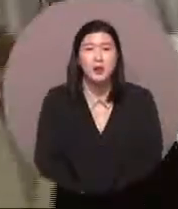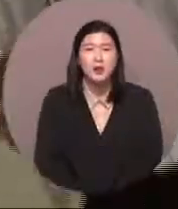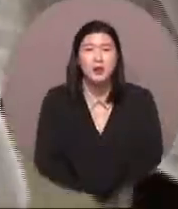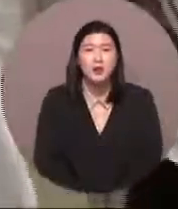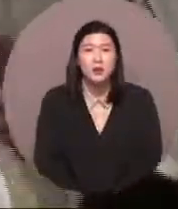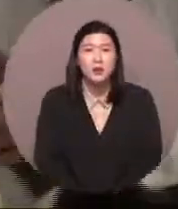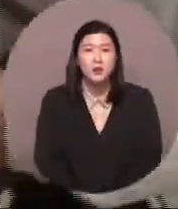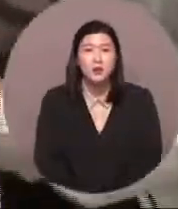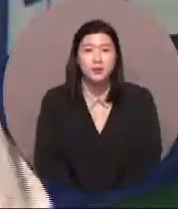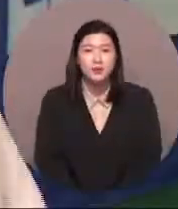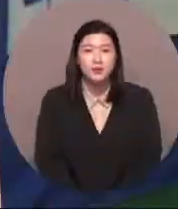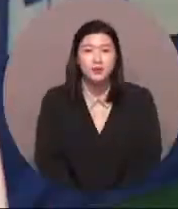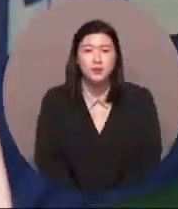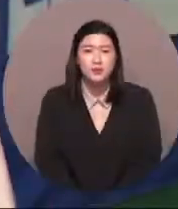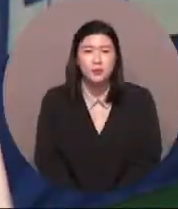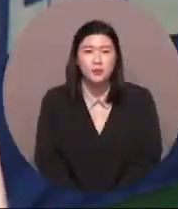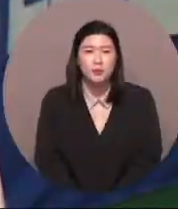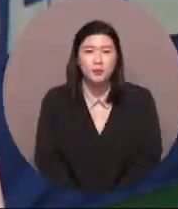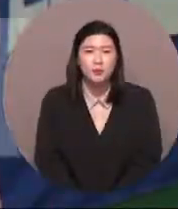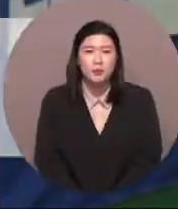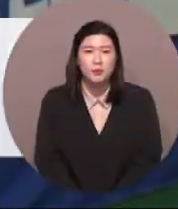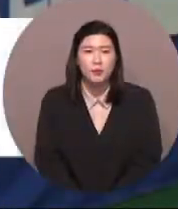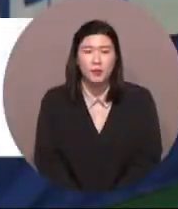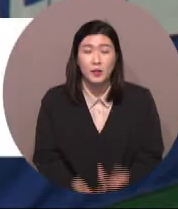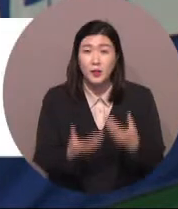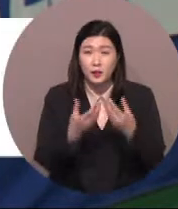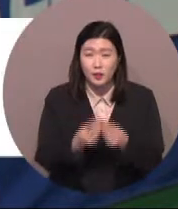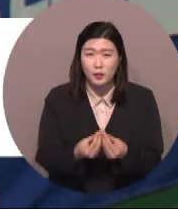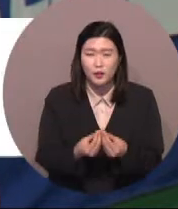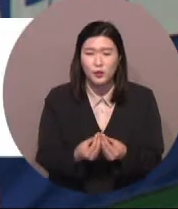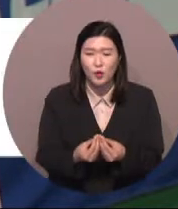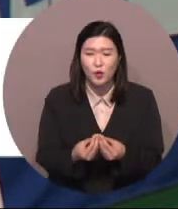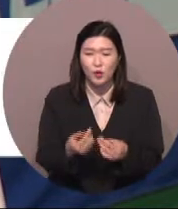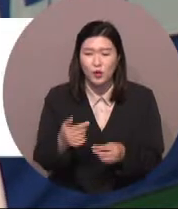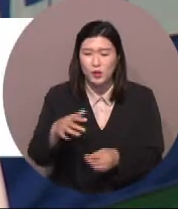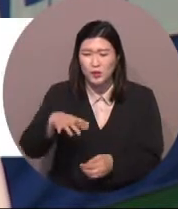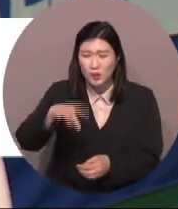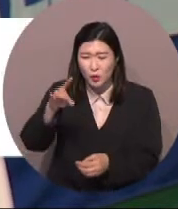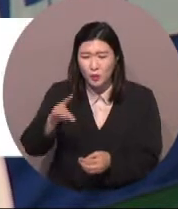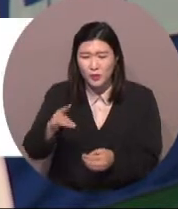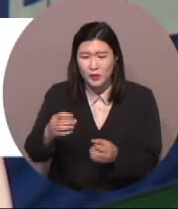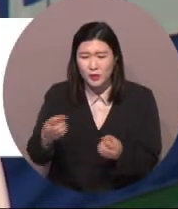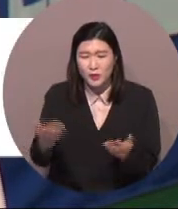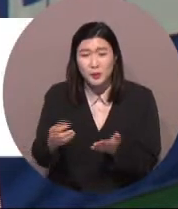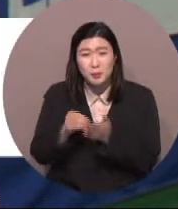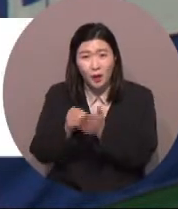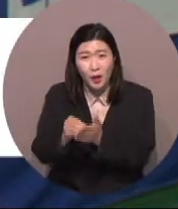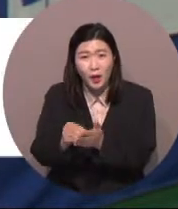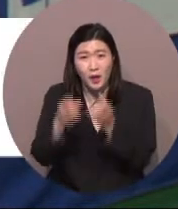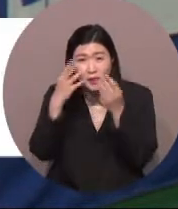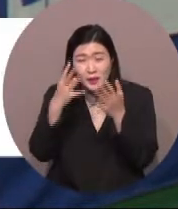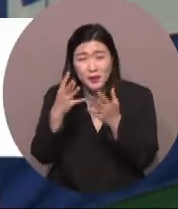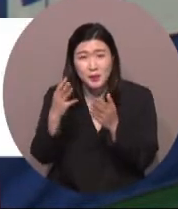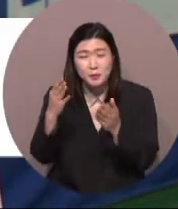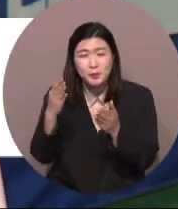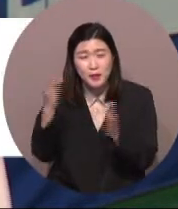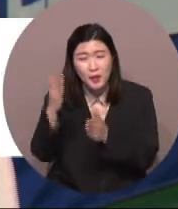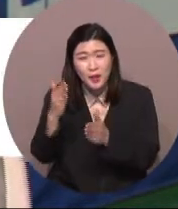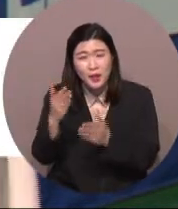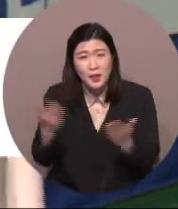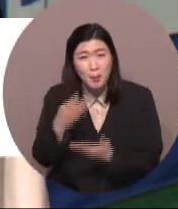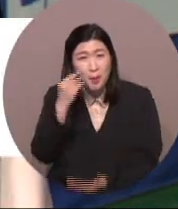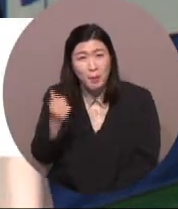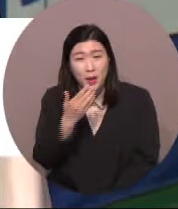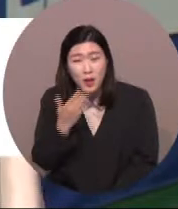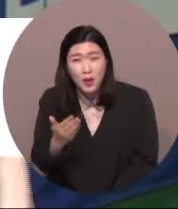달라고 호소했습니다. 대전에서 예를 들어서 어느 특정 부서에서 1년 근무한 사람이